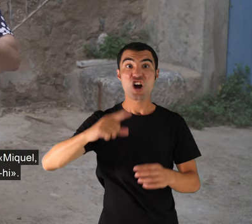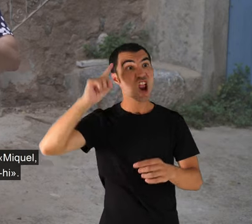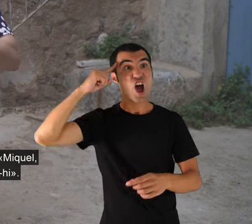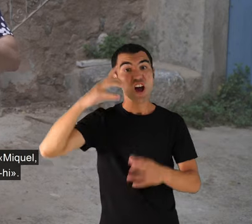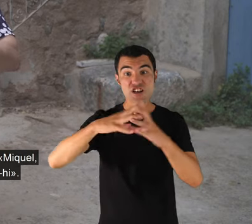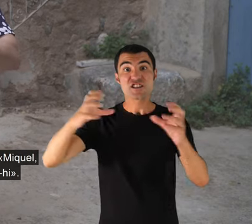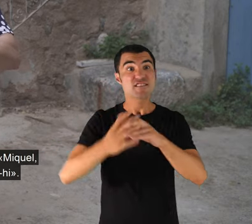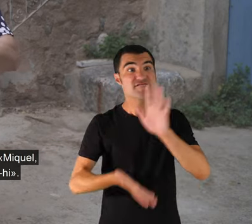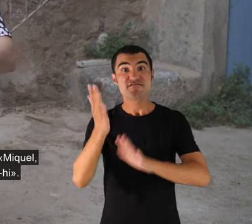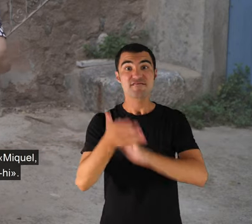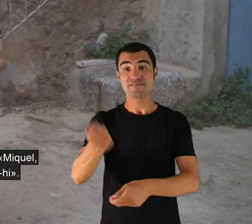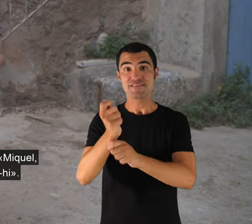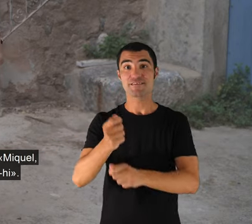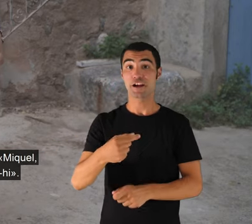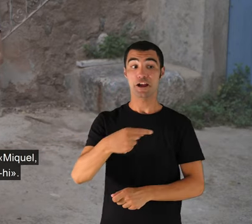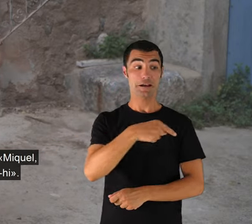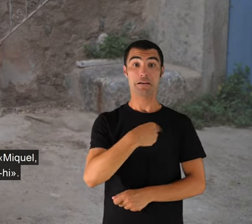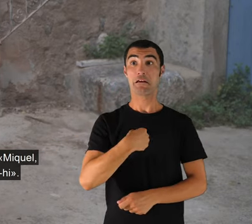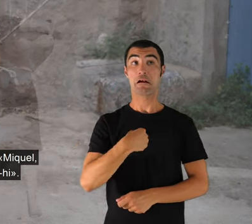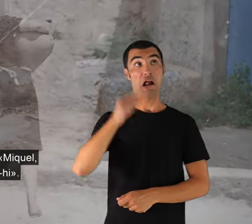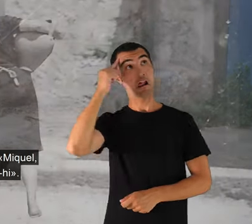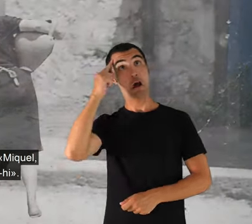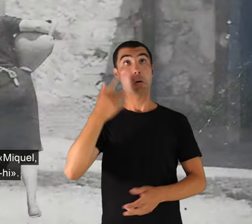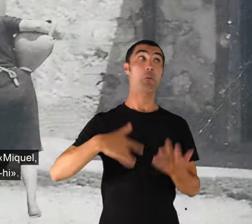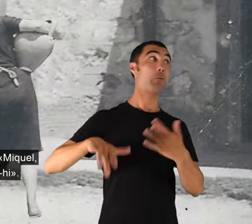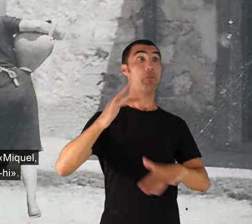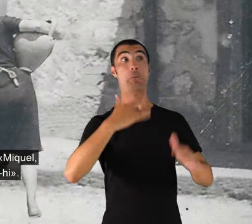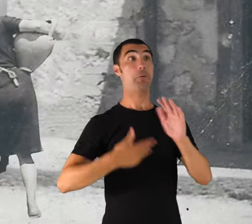jo me faig el loco per no anar-hi.